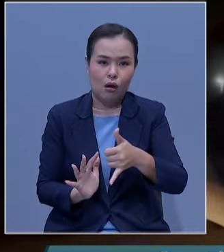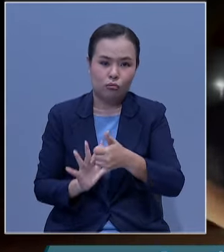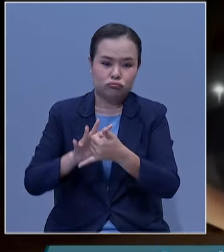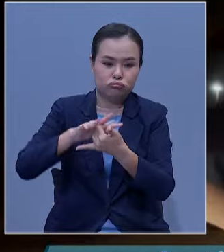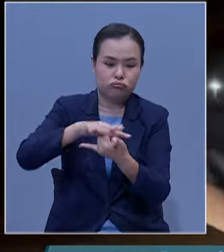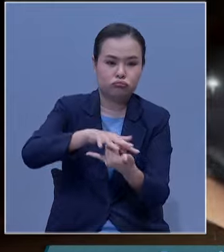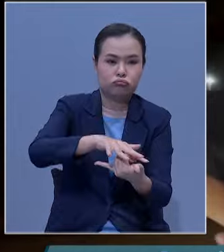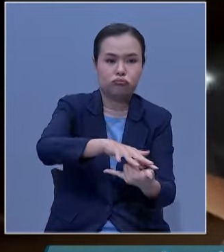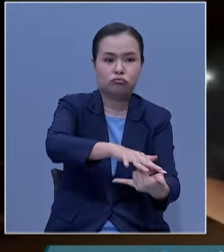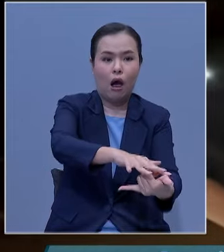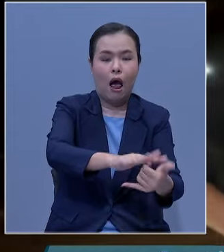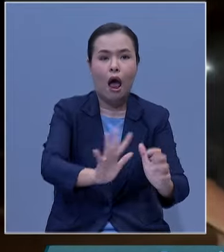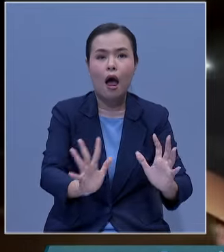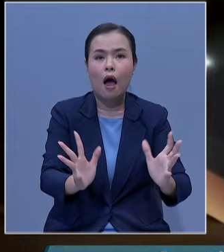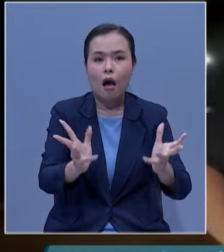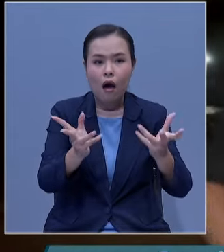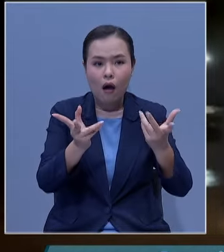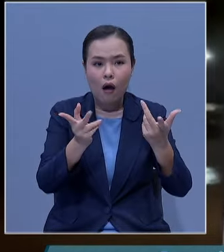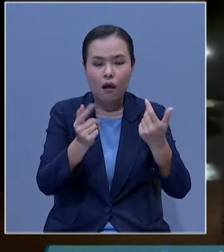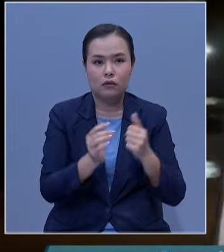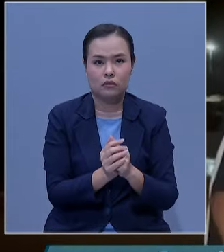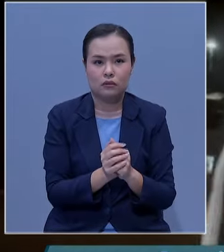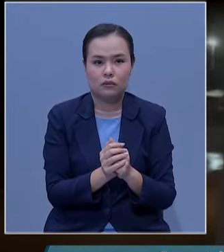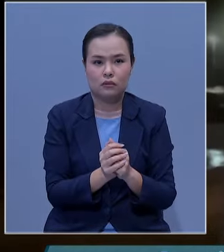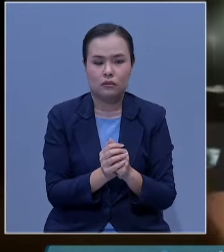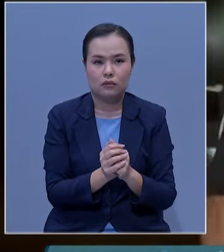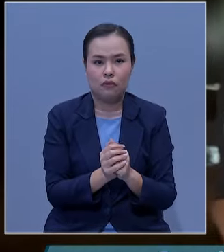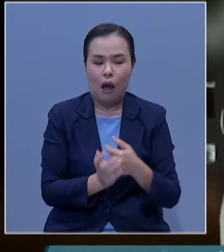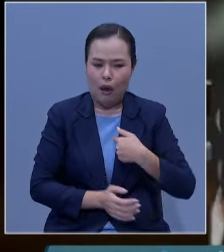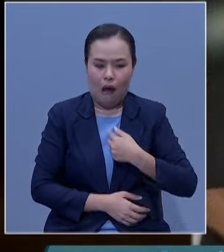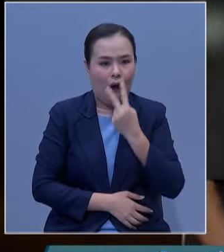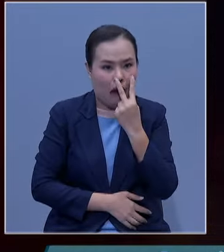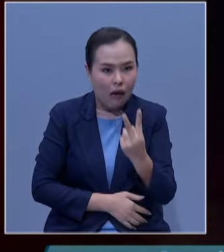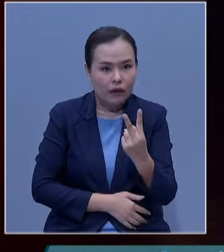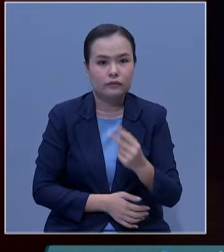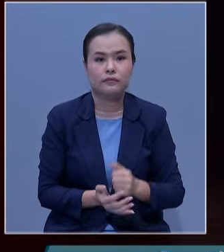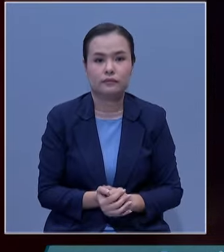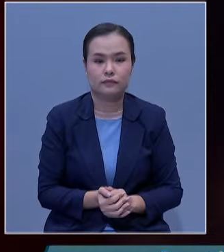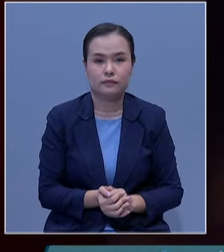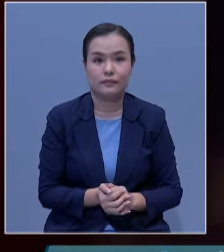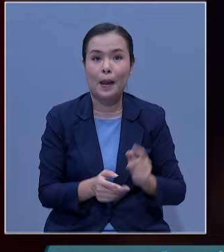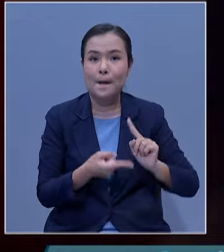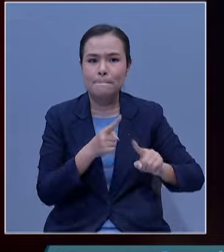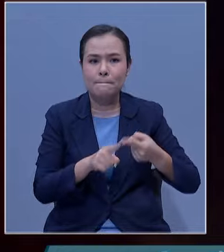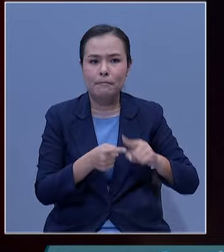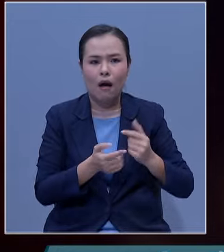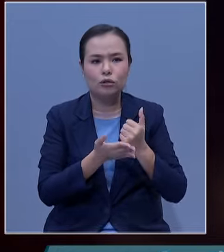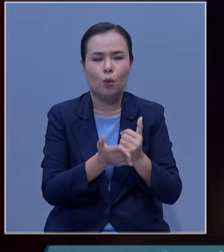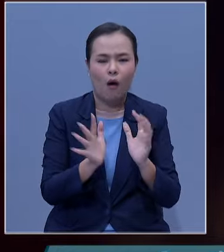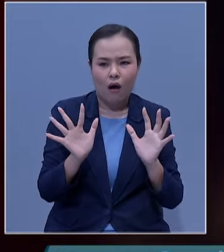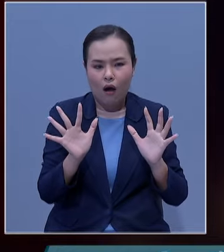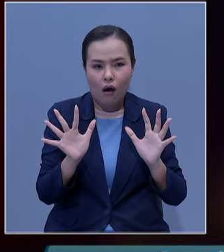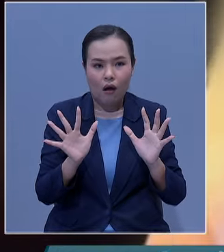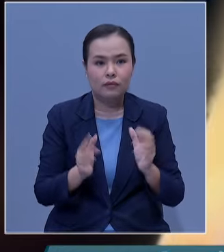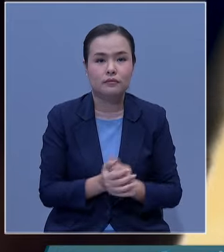าร่างออกไปหายจากชายหาดนะครับแล้วก็ถูกคลื่นซัดจมหายไปต่อหน้าต่อตาโดยที่เพื่อนๆเนี่ยไม่สามารถช่วยเหลืออะไรได้เล